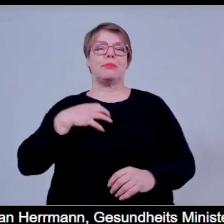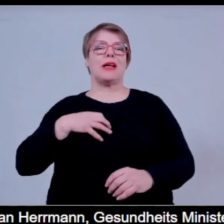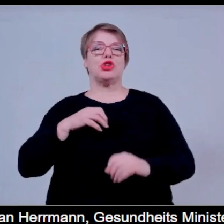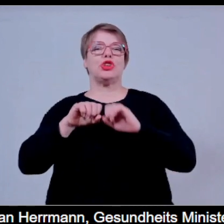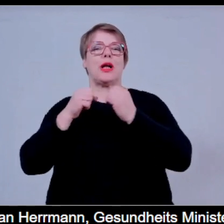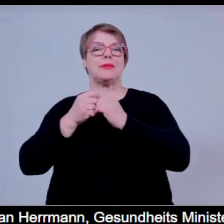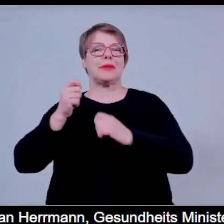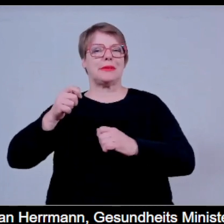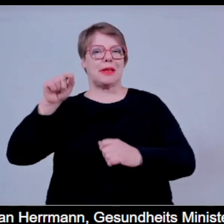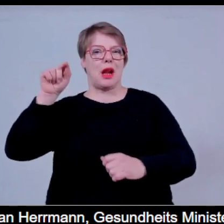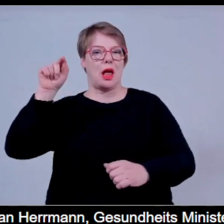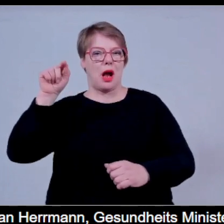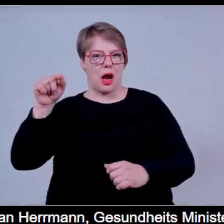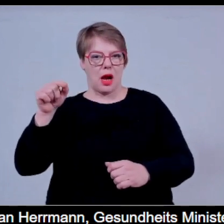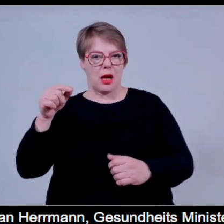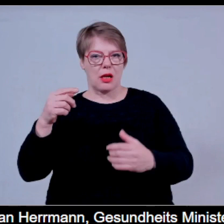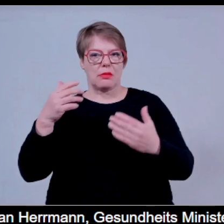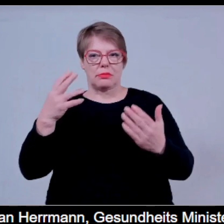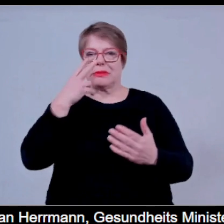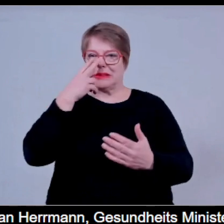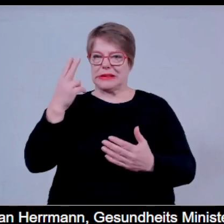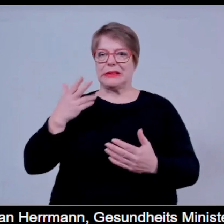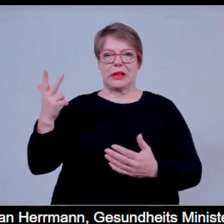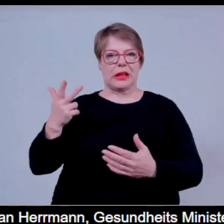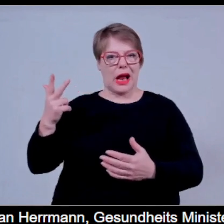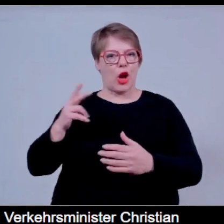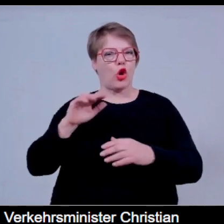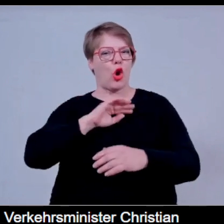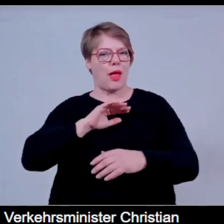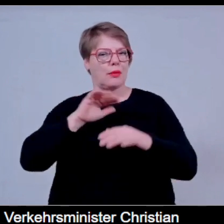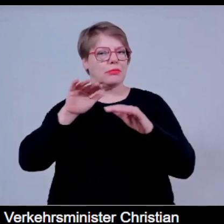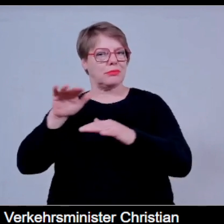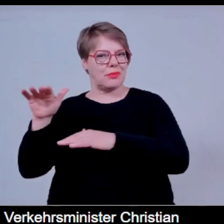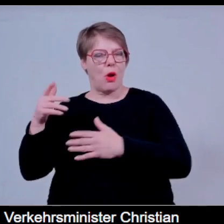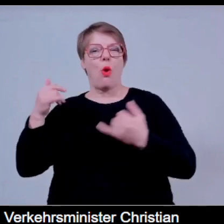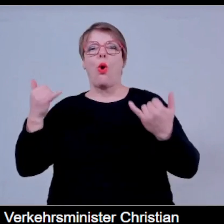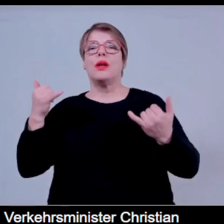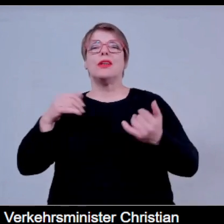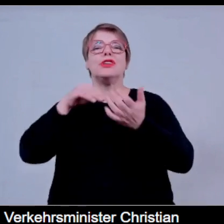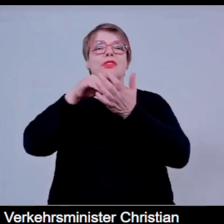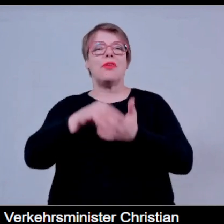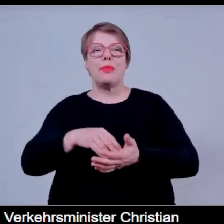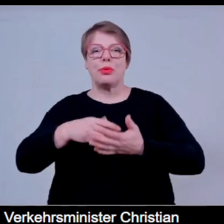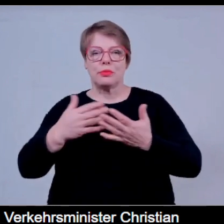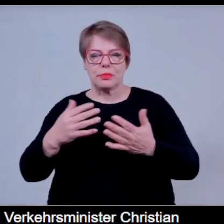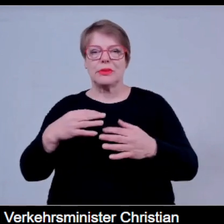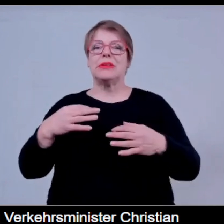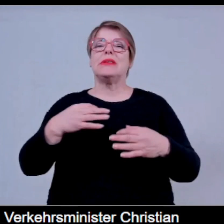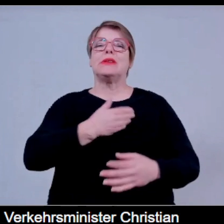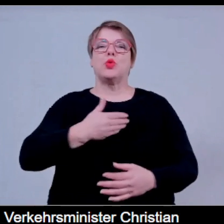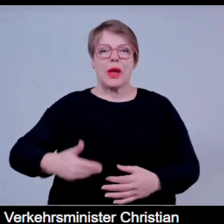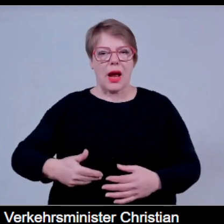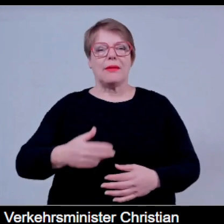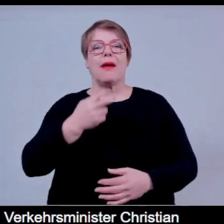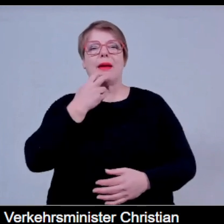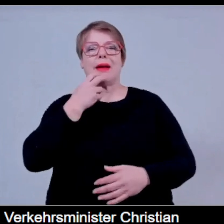selber natürlich ihre Ausführungen machen. Ich würde gern kurz zwei Punkte ansprechen. Zunächst noch darüber berichten, dass wir